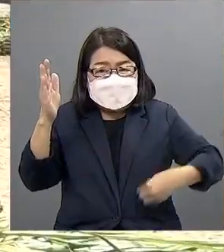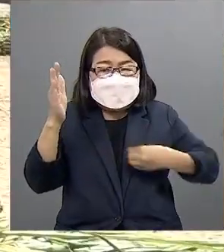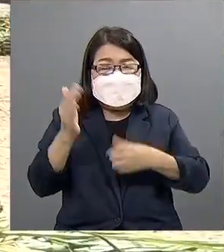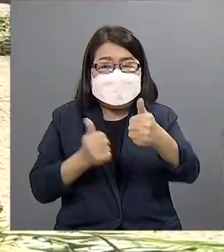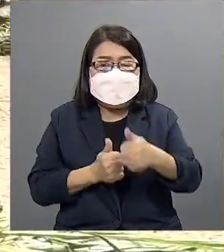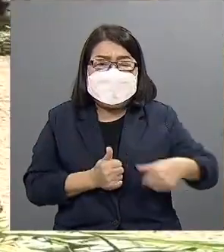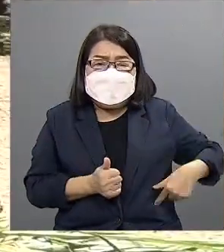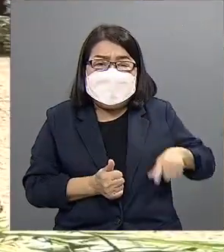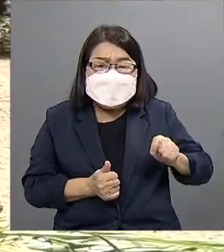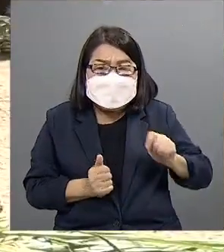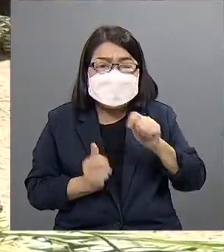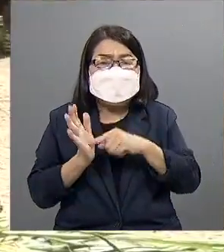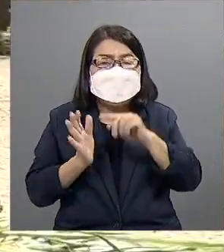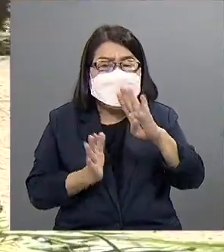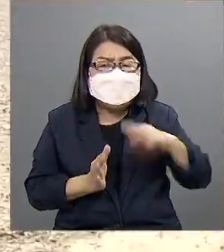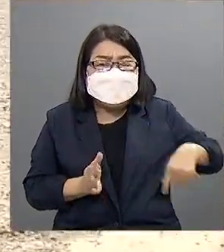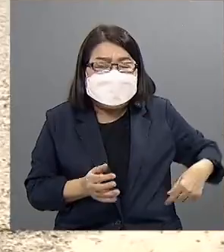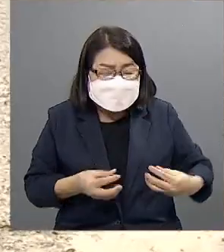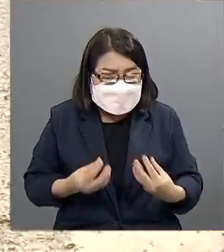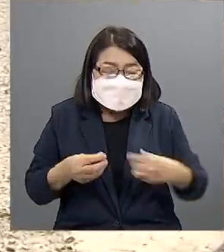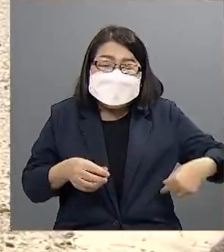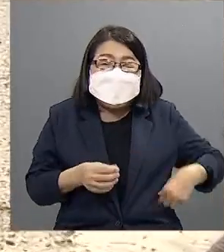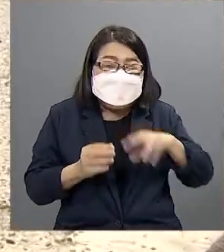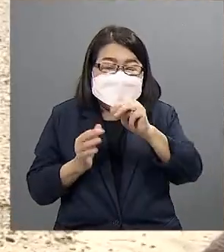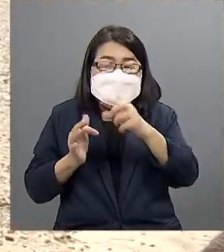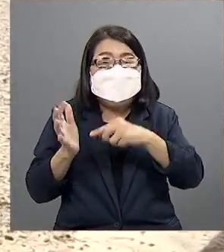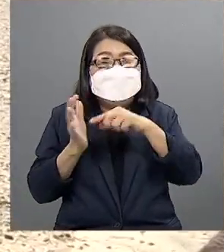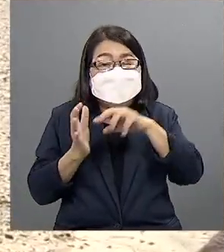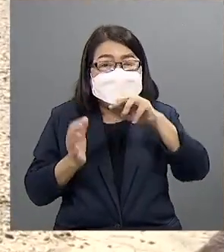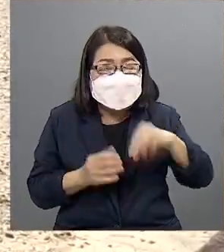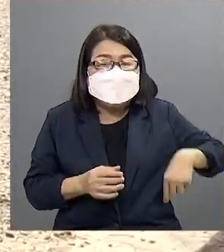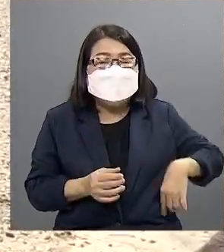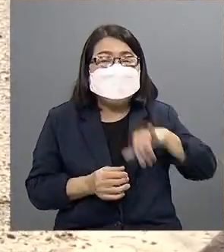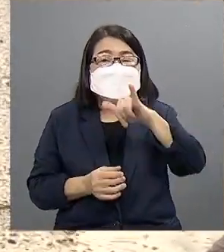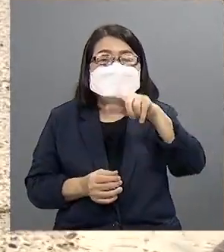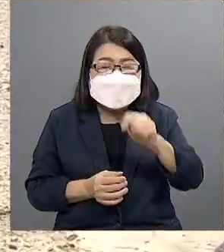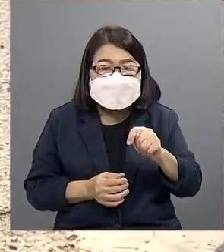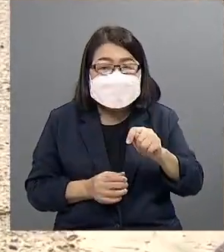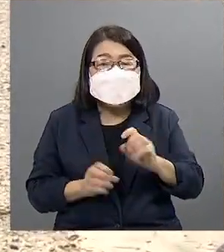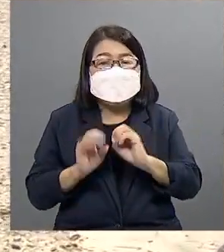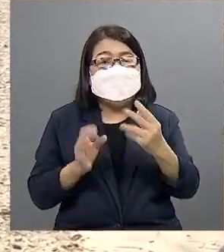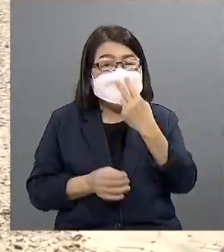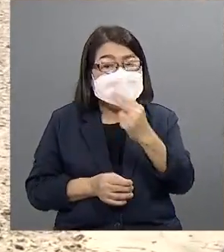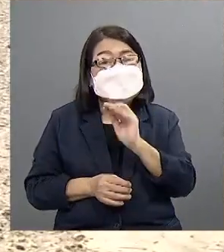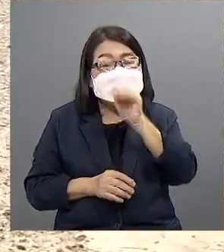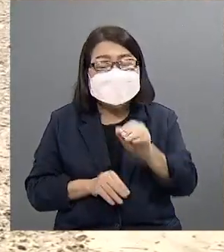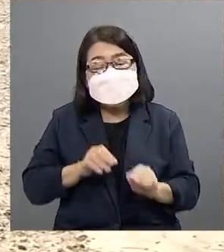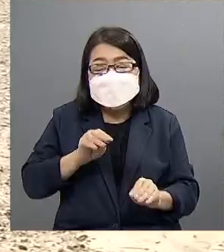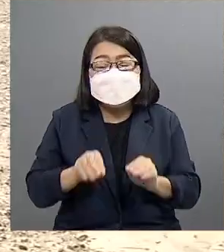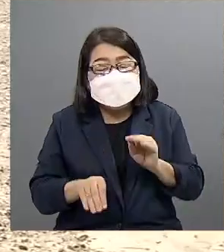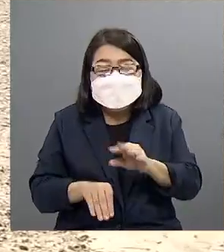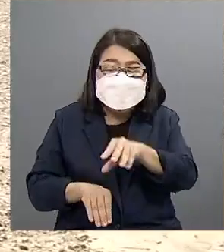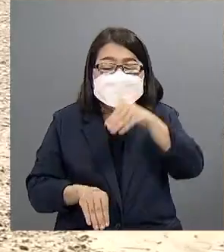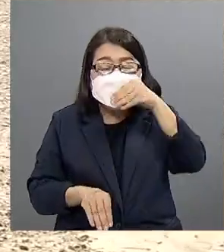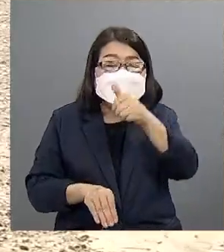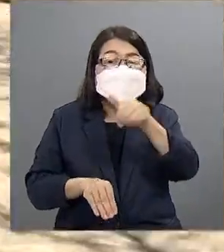หรือแม้กระทั่งไตเองครับผมปกติแล้วเนี่ยช้างทั่วๆไปเนี่ยที่เราเห็นกินเล่นเดินกินน้ำกินอาหารปกตินะครับเราไม่รู้ว่าข้างใน